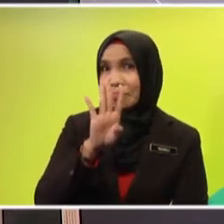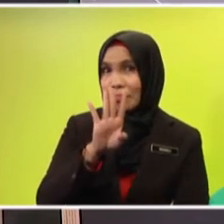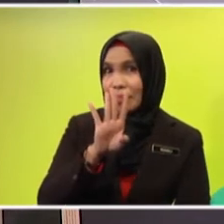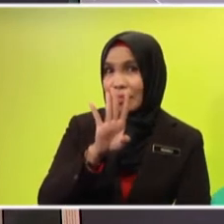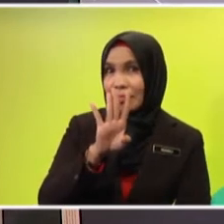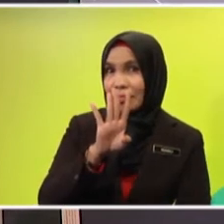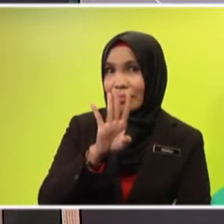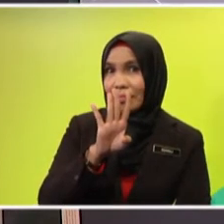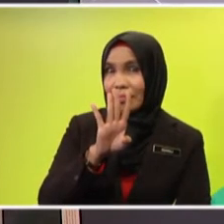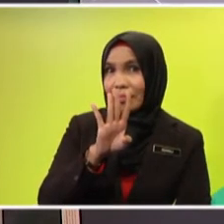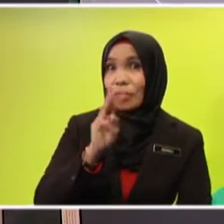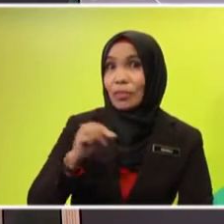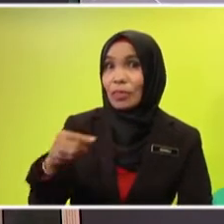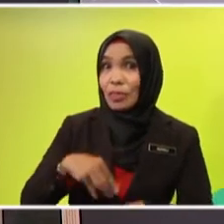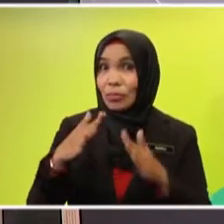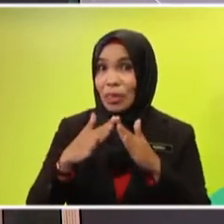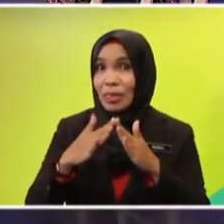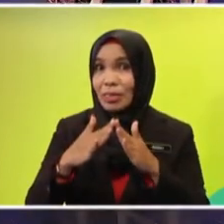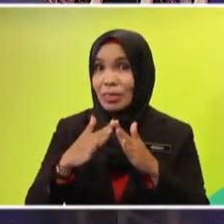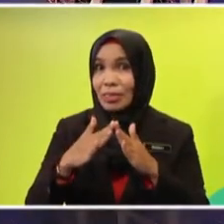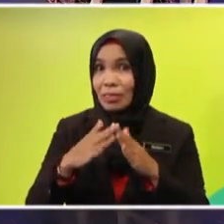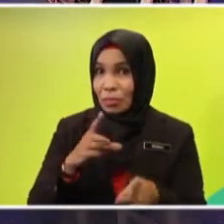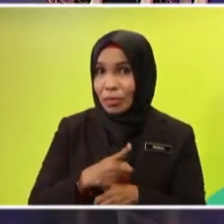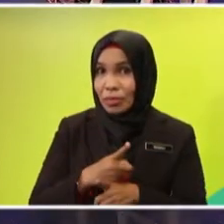44 modem di rumah macam